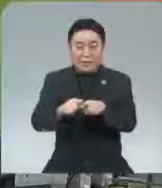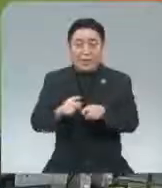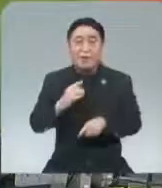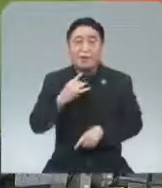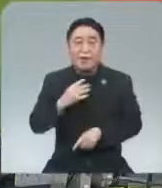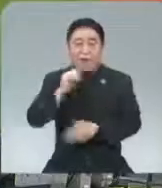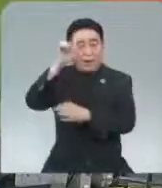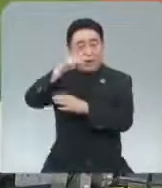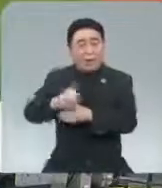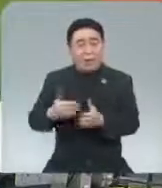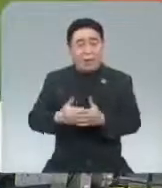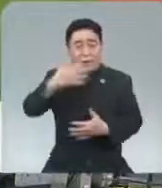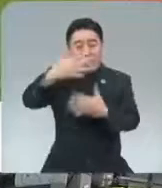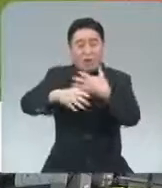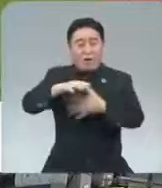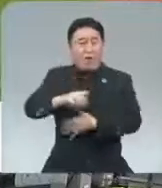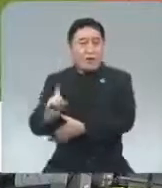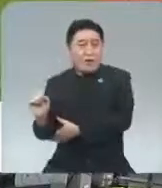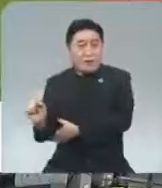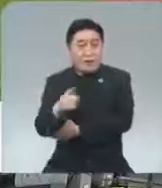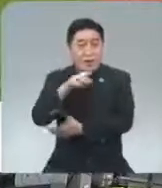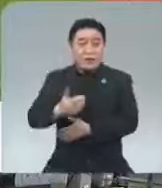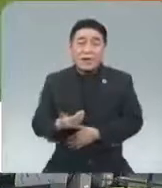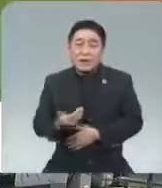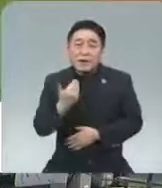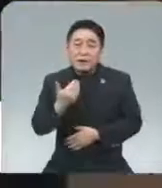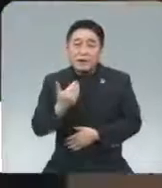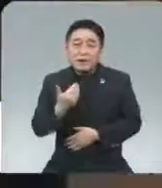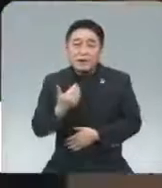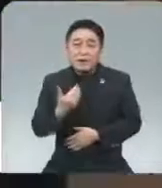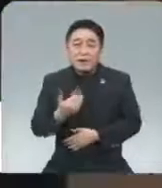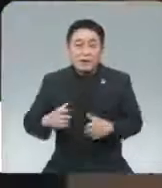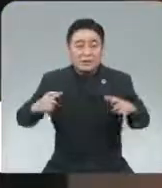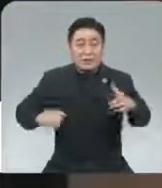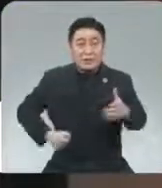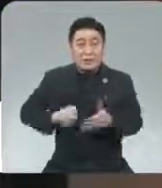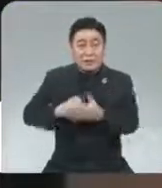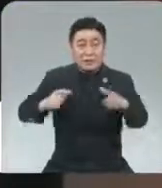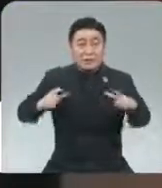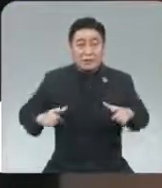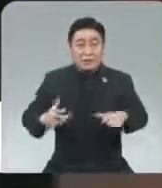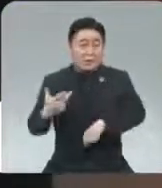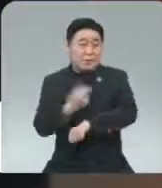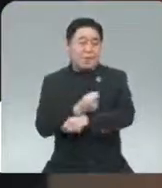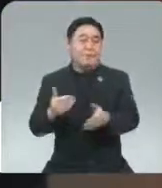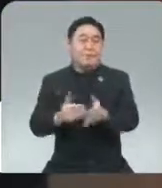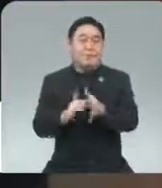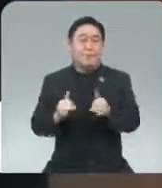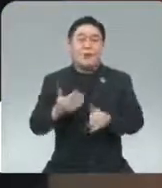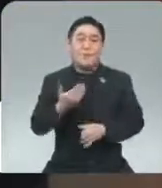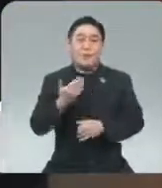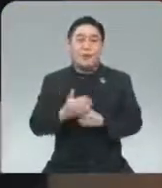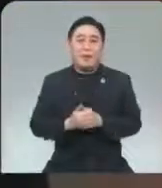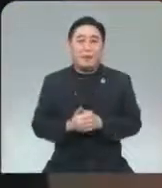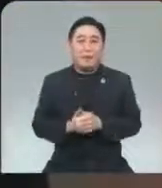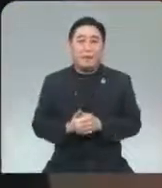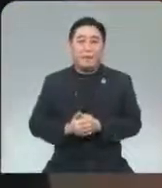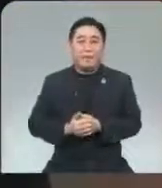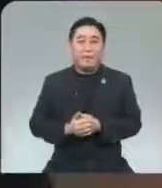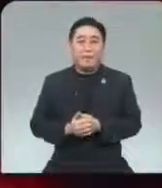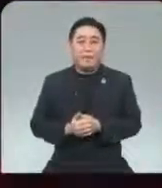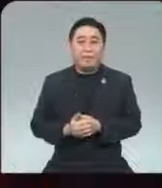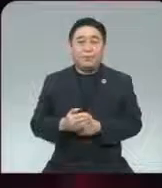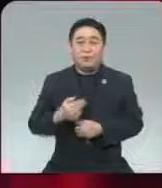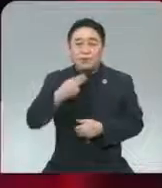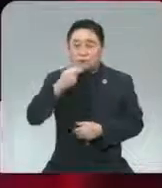zehn personen die zahl der vollständig geimpften mindestens bei sechs liegen soll die einschränkungen der betriebszeiten